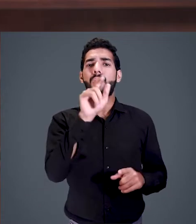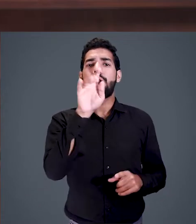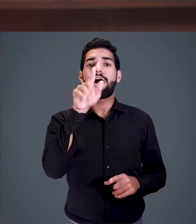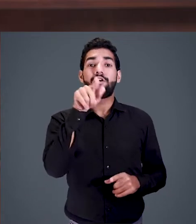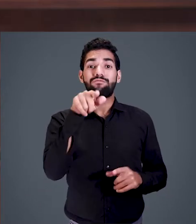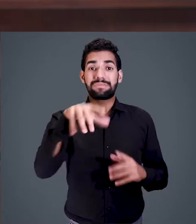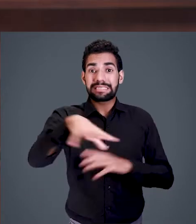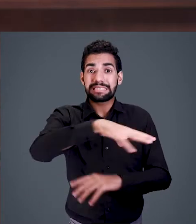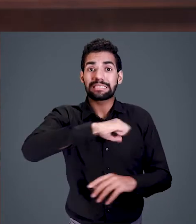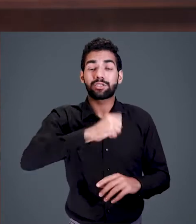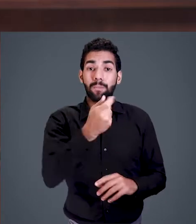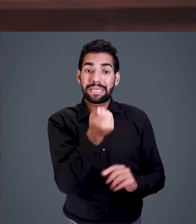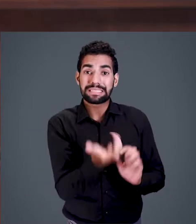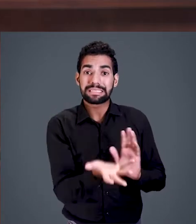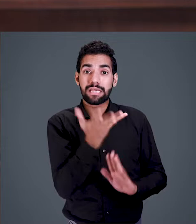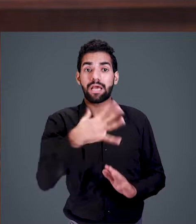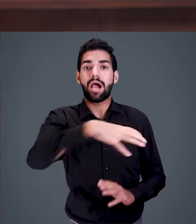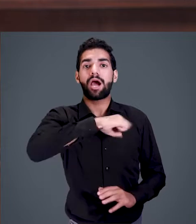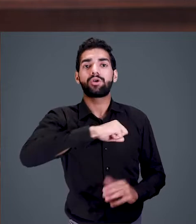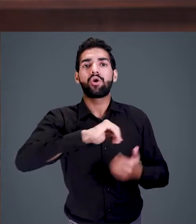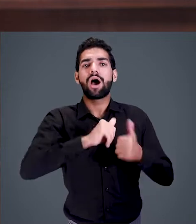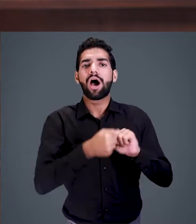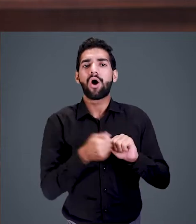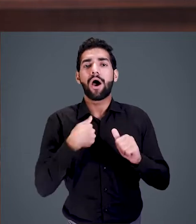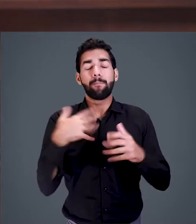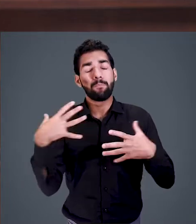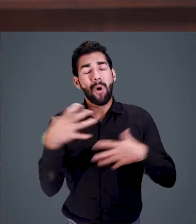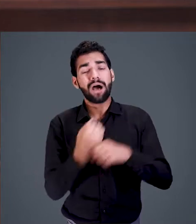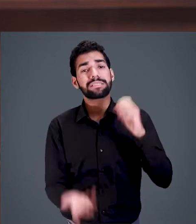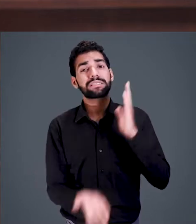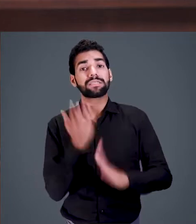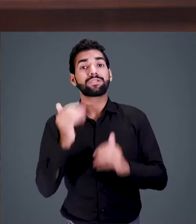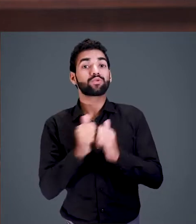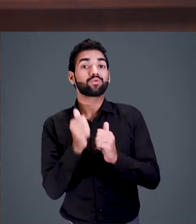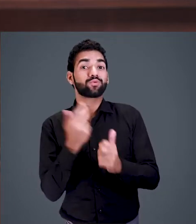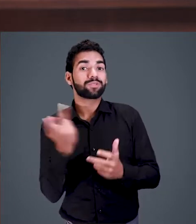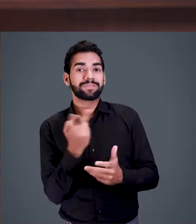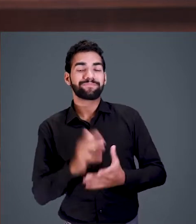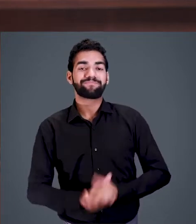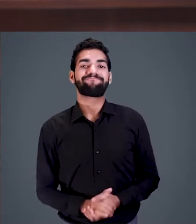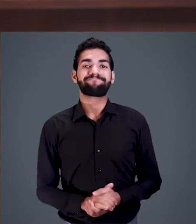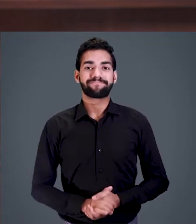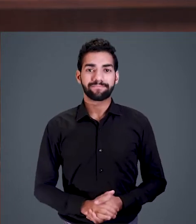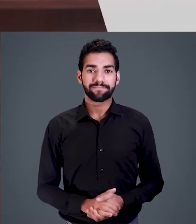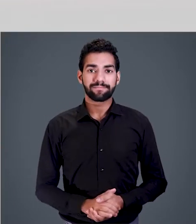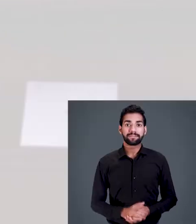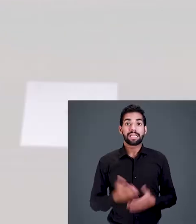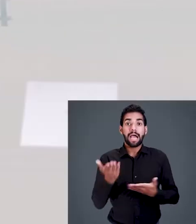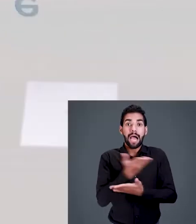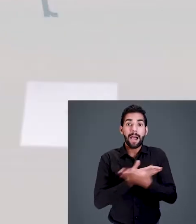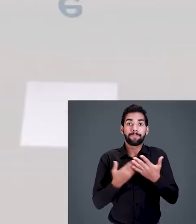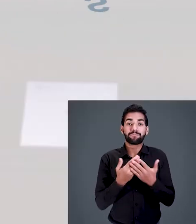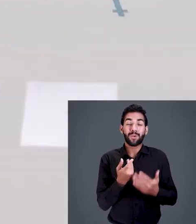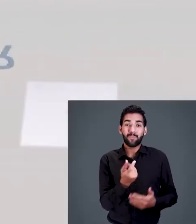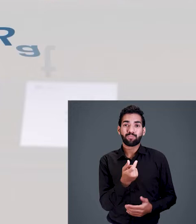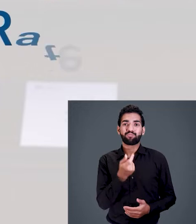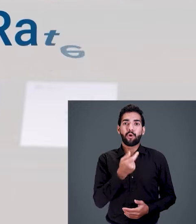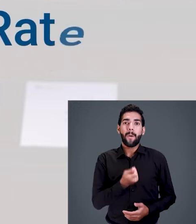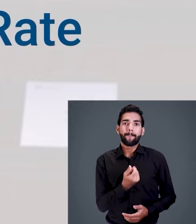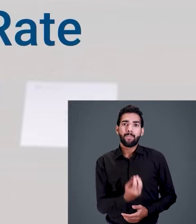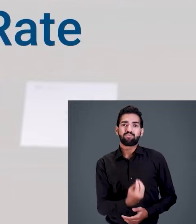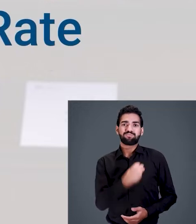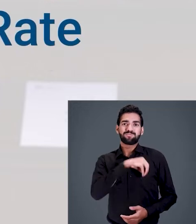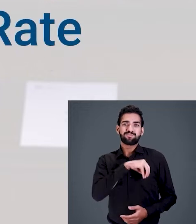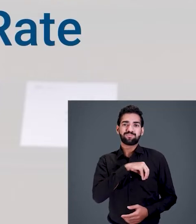انفلیشن کو کنٹرول کرنے کے لیے ایک بڑی کامن ریمیڈی ہم استعمال کرتے ہیں، اور وہ ہم کیا کرتے ہیں کہ ہم انٹرسٹ